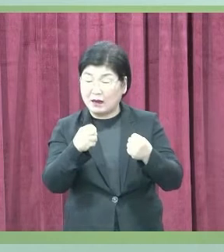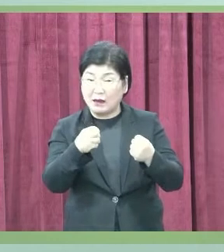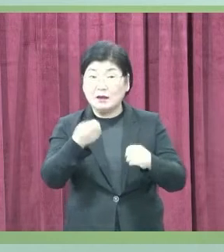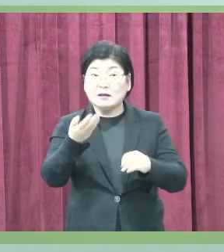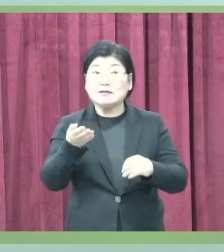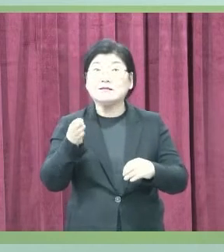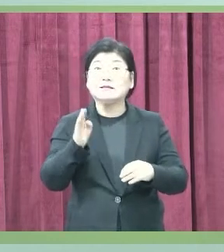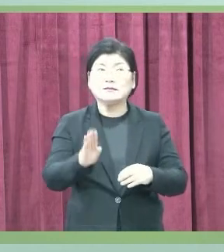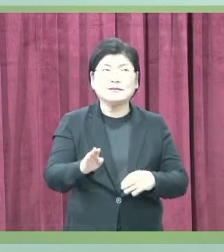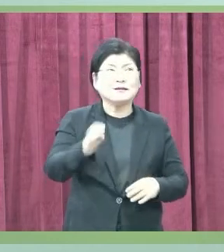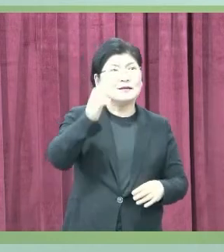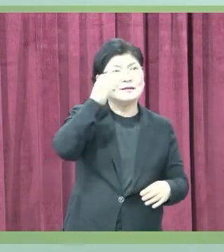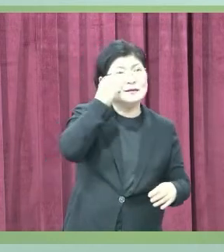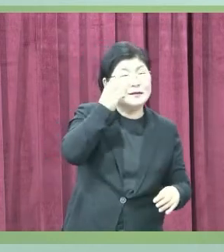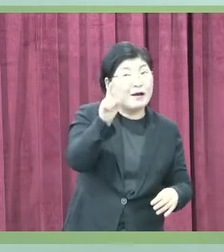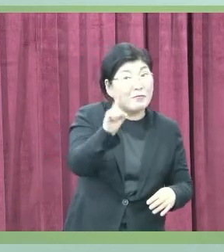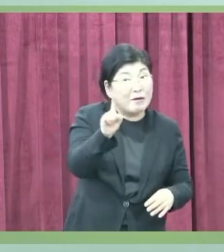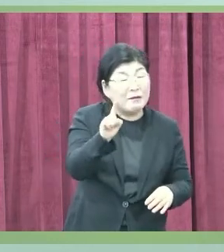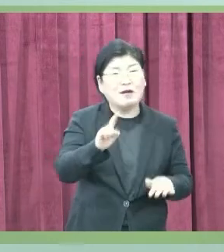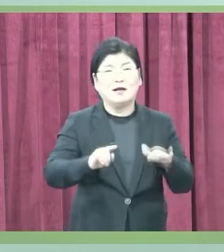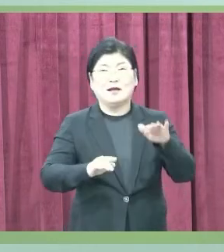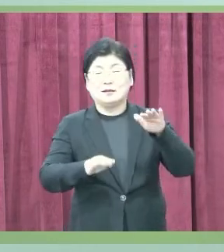여기서 보면 이상한 거는 이 차이는